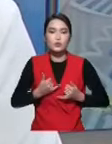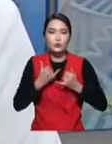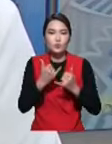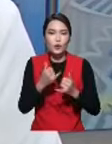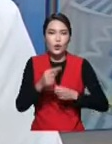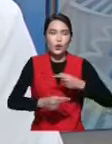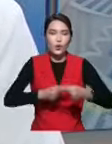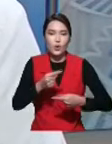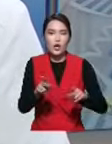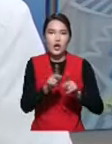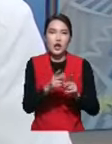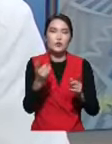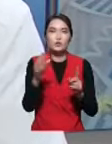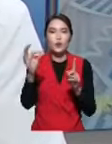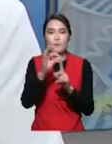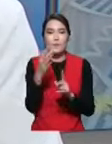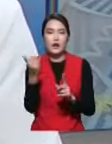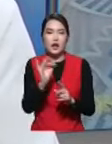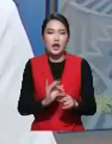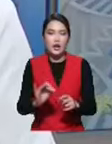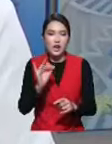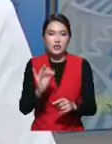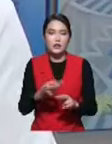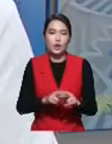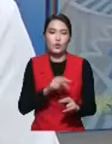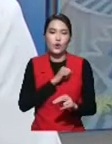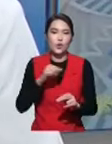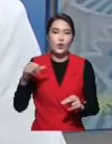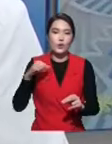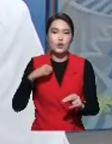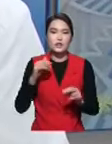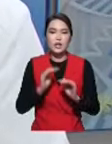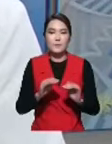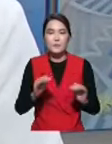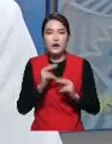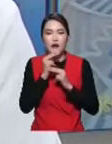тапсырып салмасын деген мақсатпен, жаңағы өзіндердің балаларын